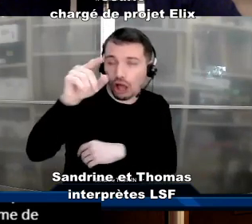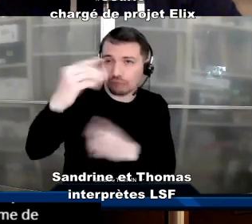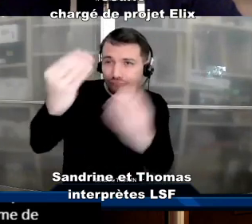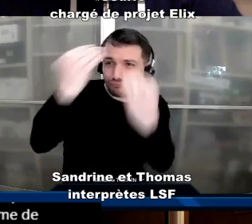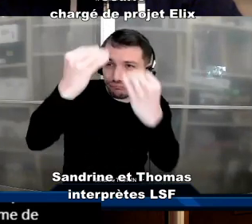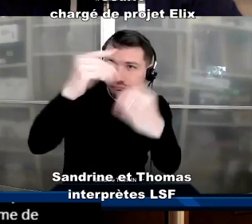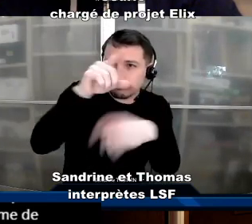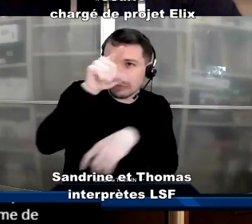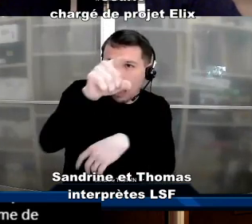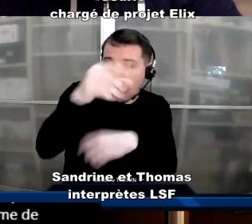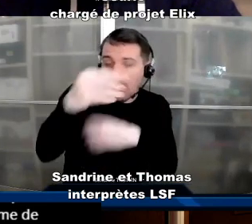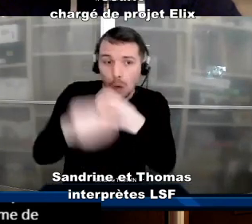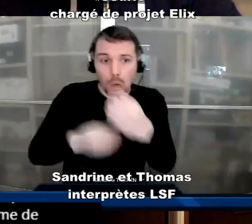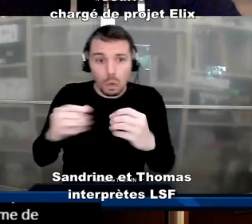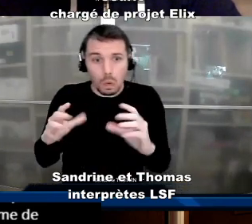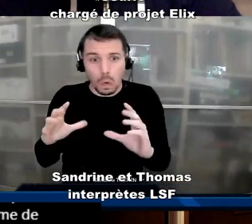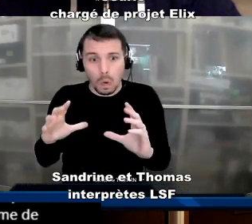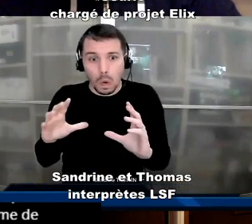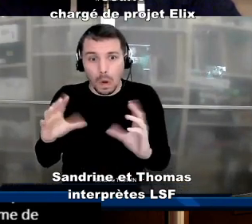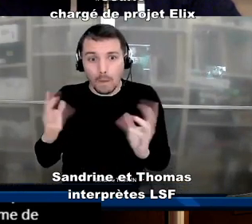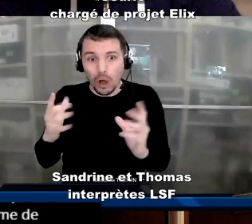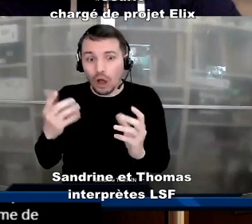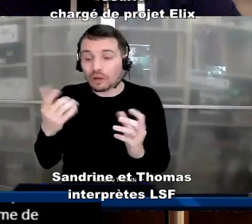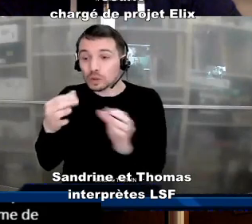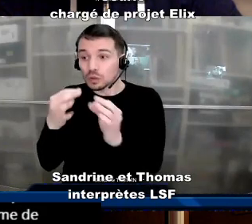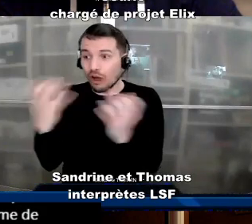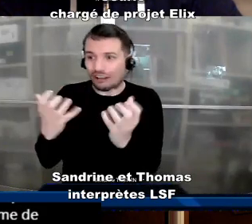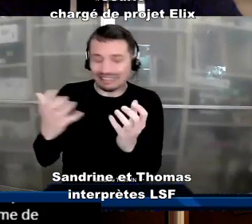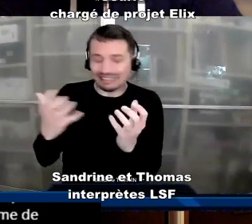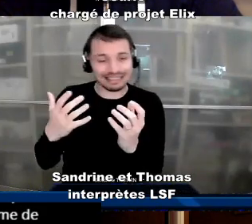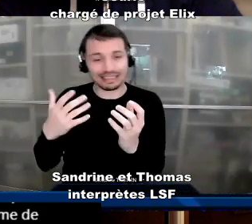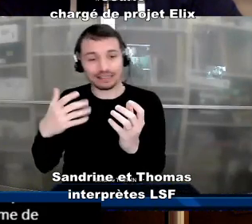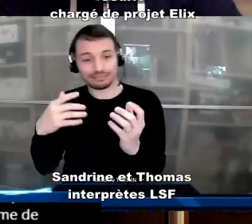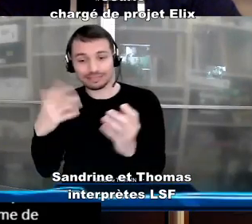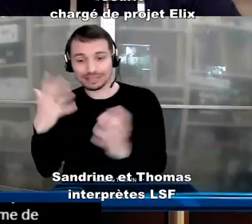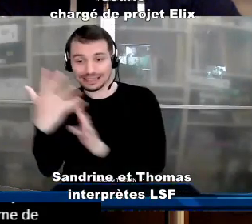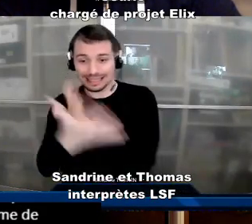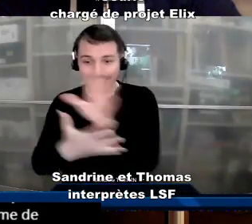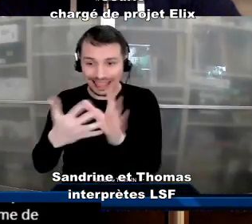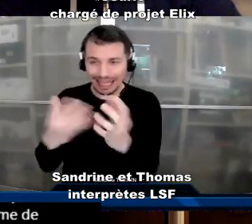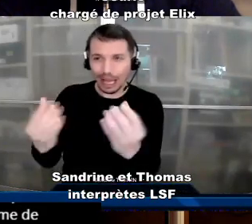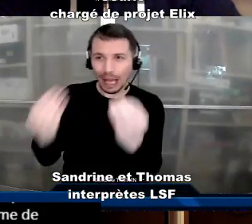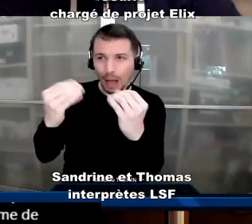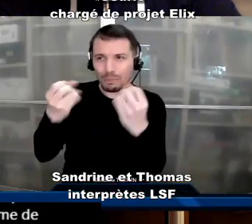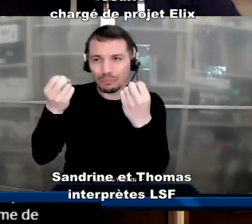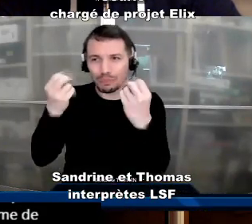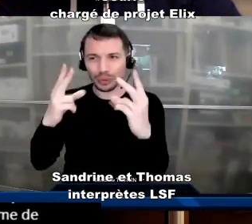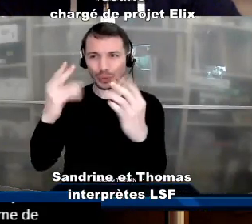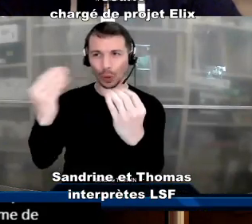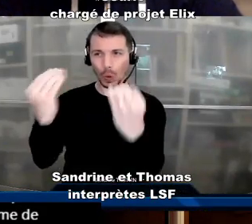ça se passe avec vous pour ceux qui cherchent une solution pour apprendre la langue des signes de manière académique?